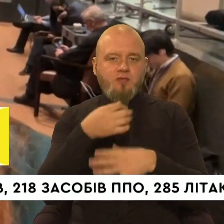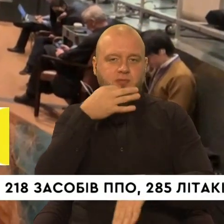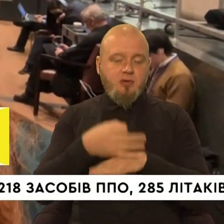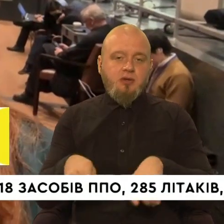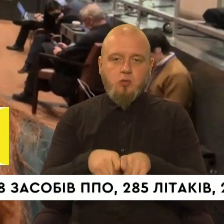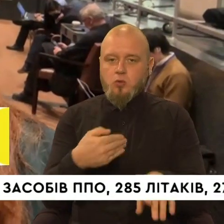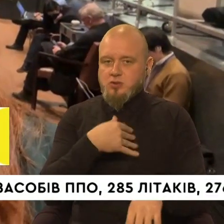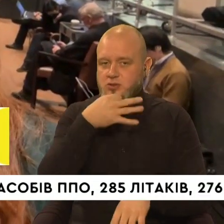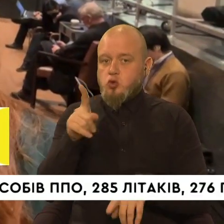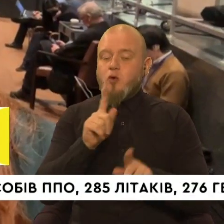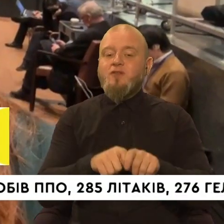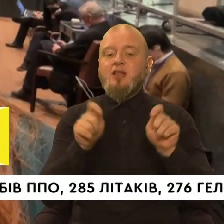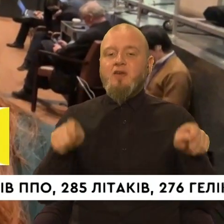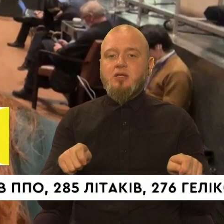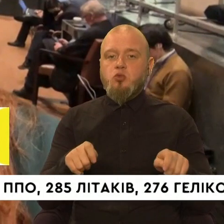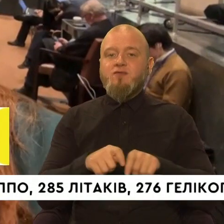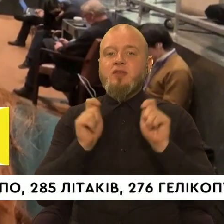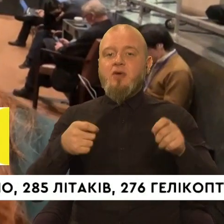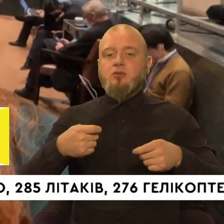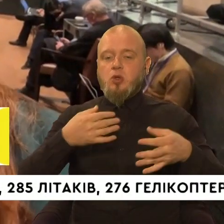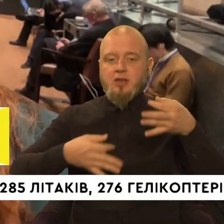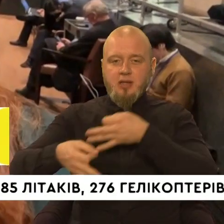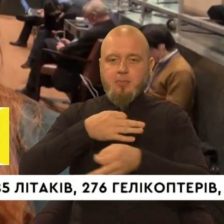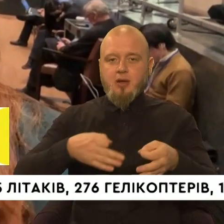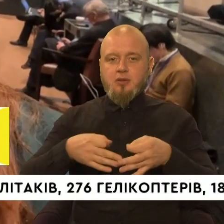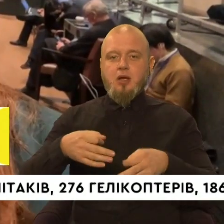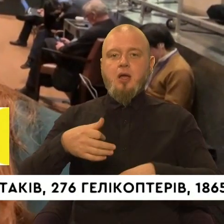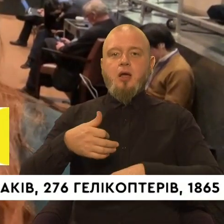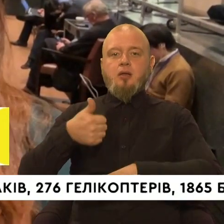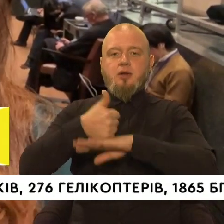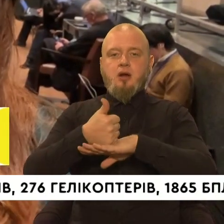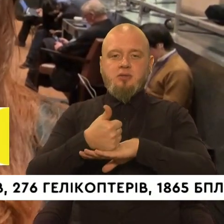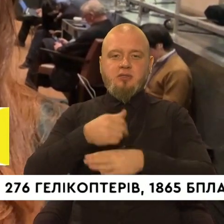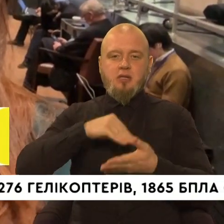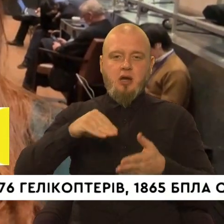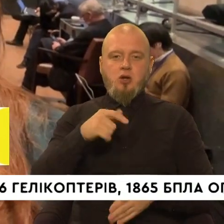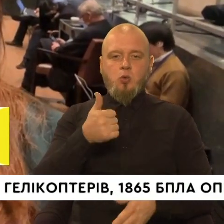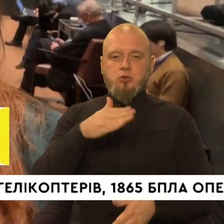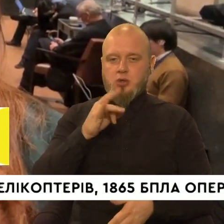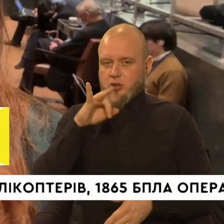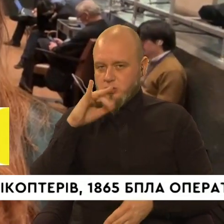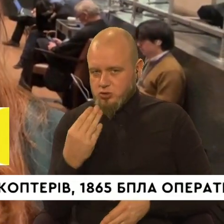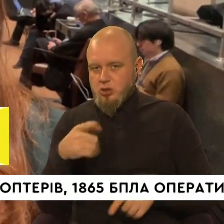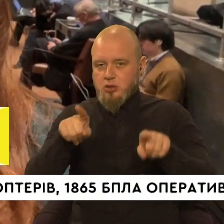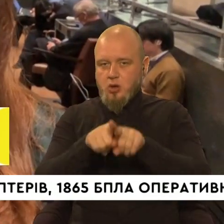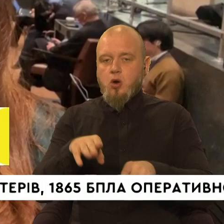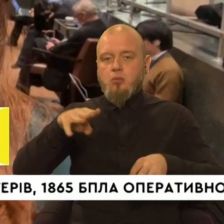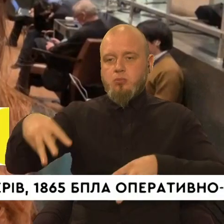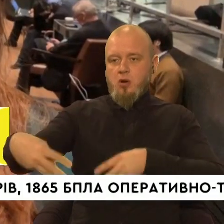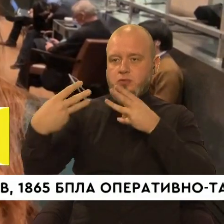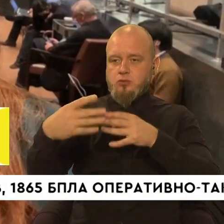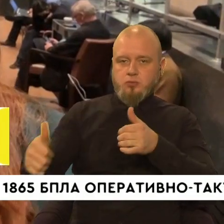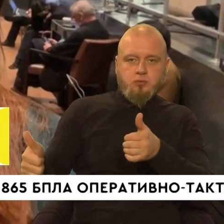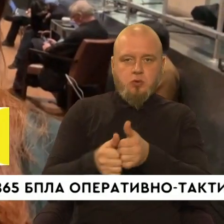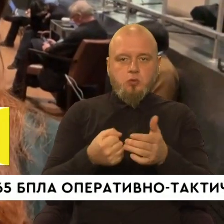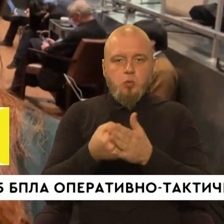сказати, що відкриватиме дебати генеральний секретар, це Антоніо Гутереш, також по відеозв'язку долучається